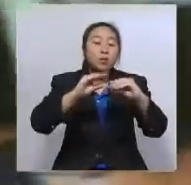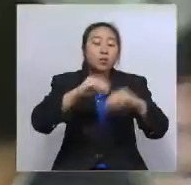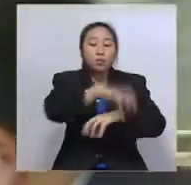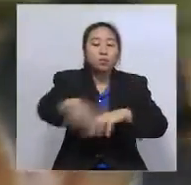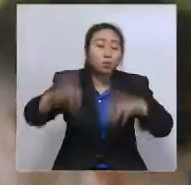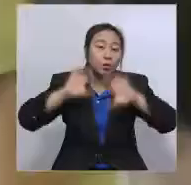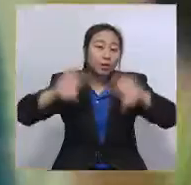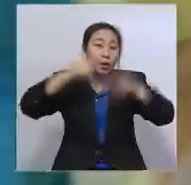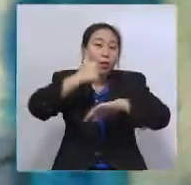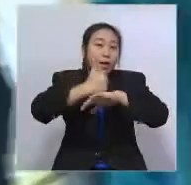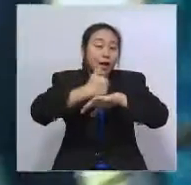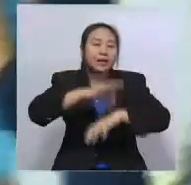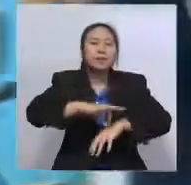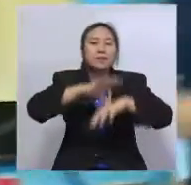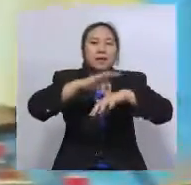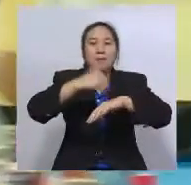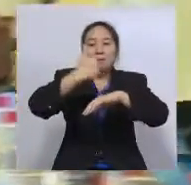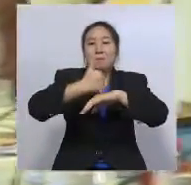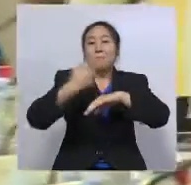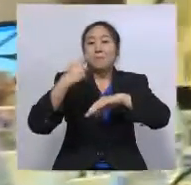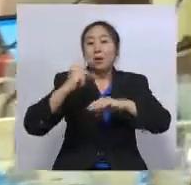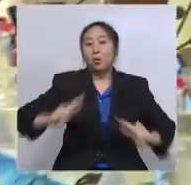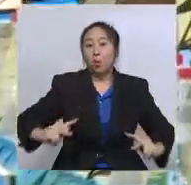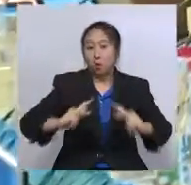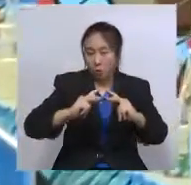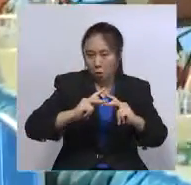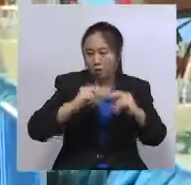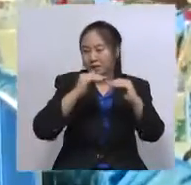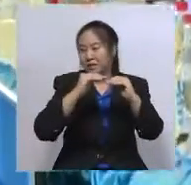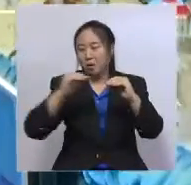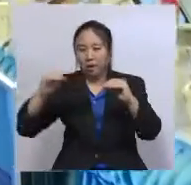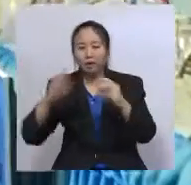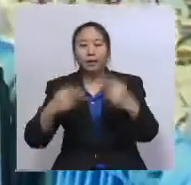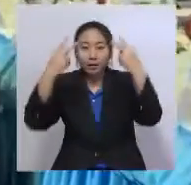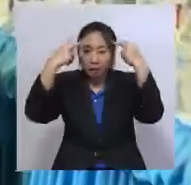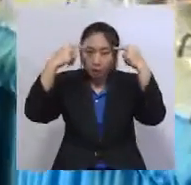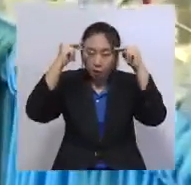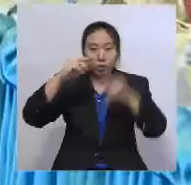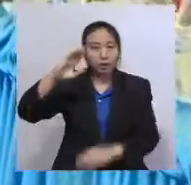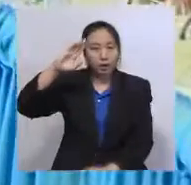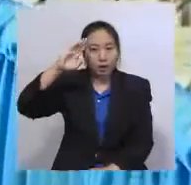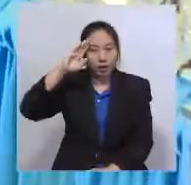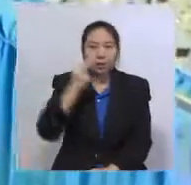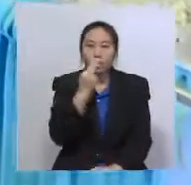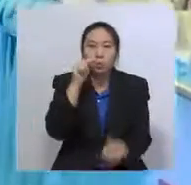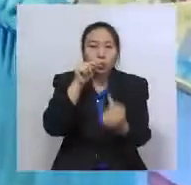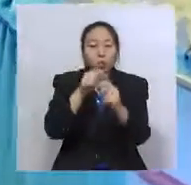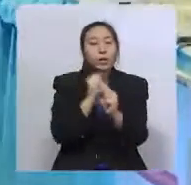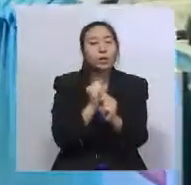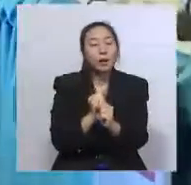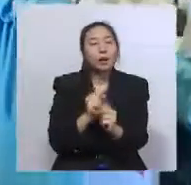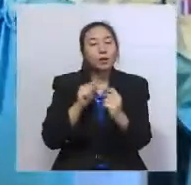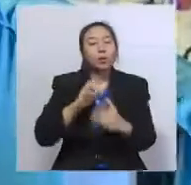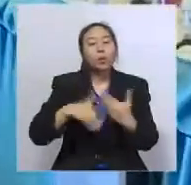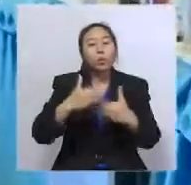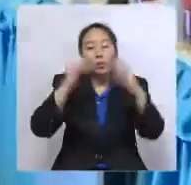ราชการระดับปลัดกระทรวงหรือว่าเทียบเท่านะคะพลเอกประยุทธ์จันทร์โอชานายกรัฐมนตรีได้ติดตามการทำงานด้านดิจิทัลเพื่อเดินหน้าสู่รั